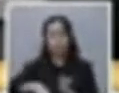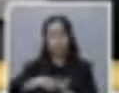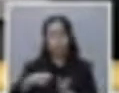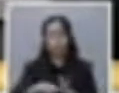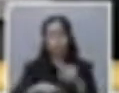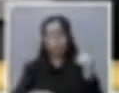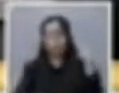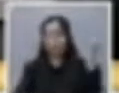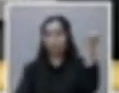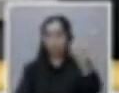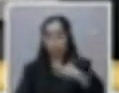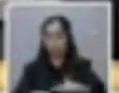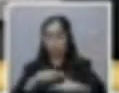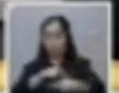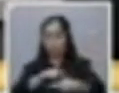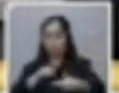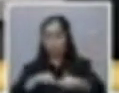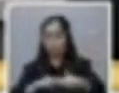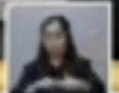ที่จะกราบเรียนท่านประธานใน